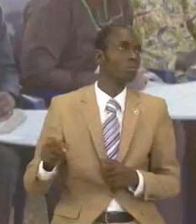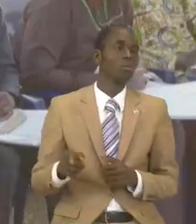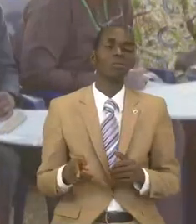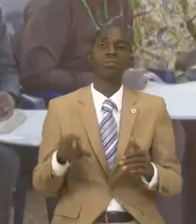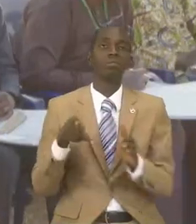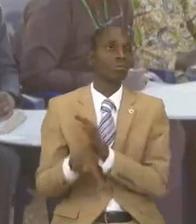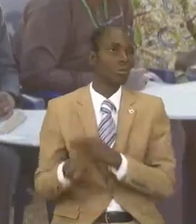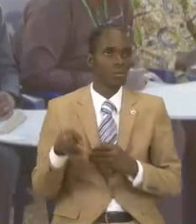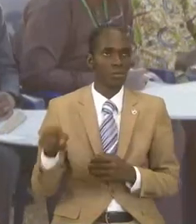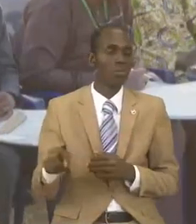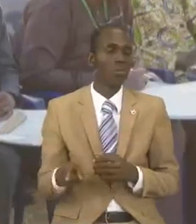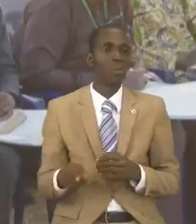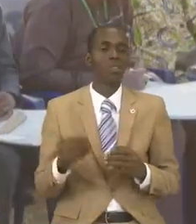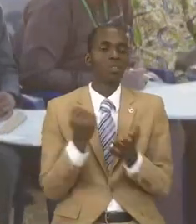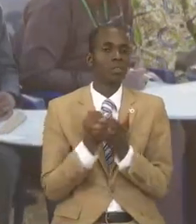crucifie-le.